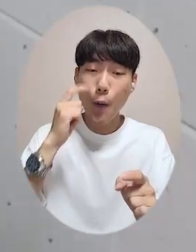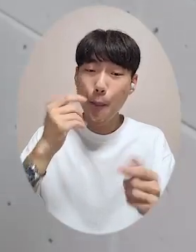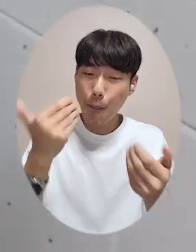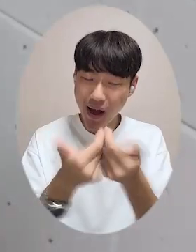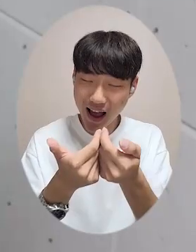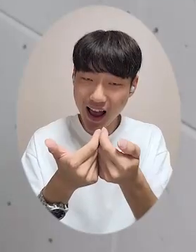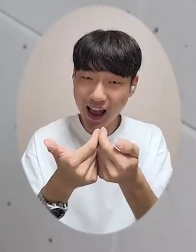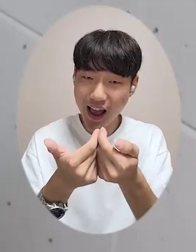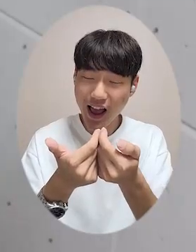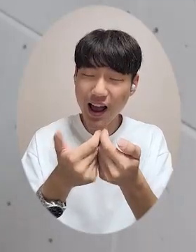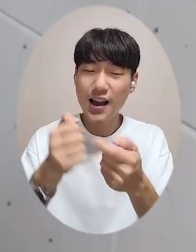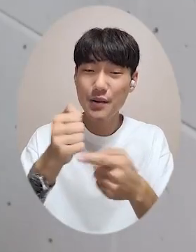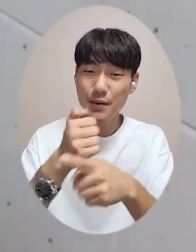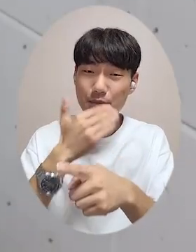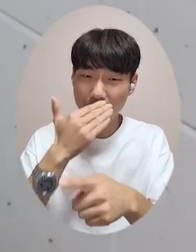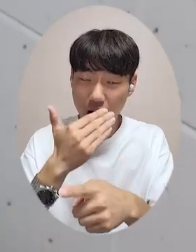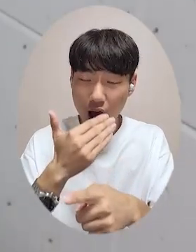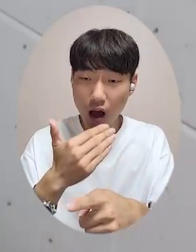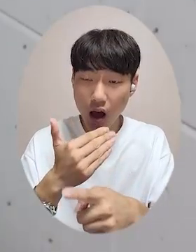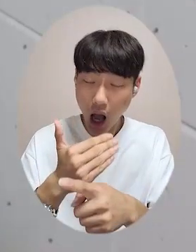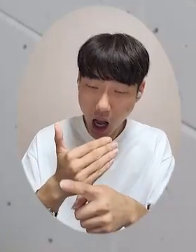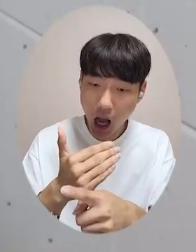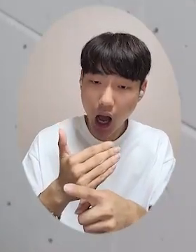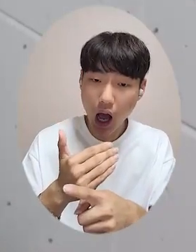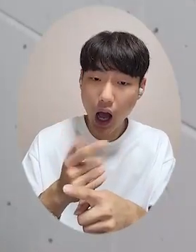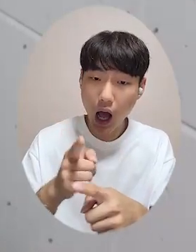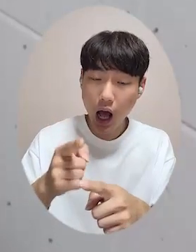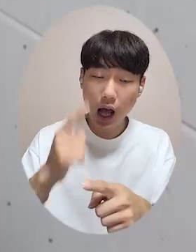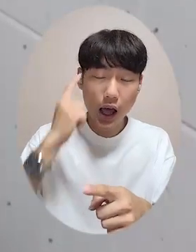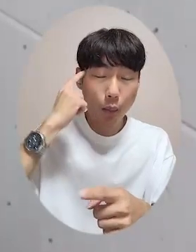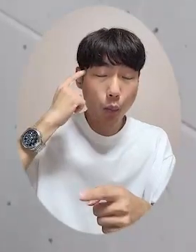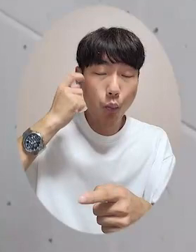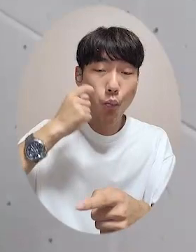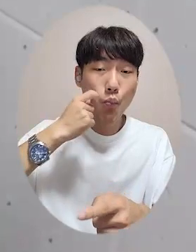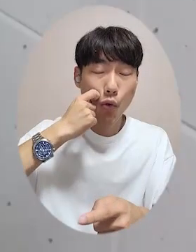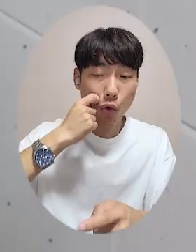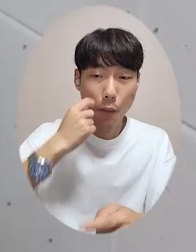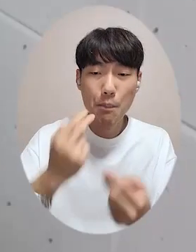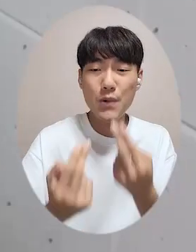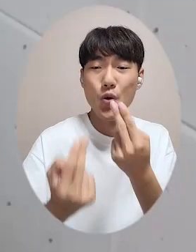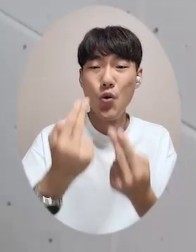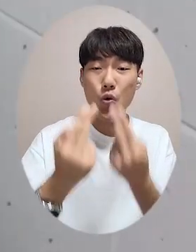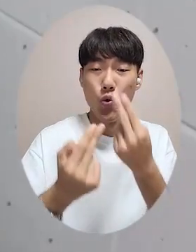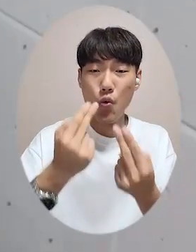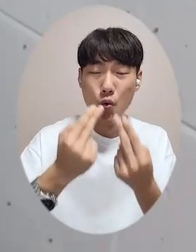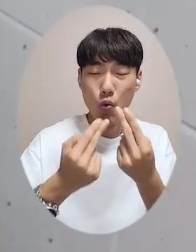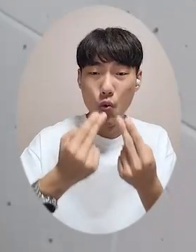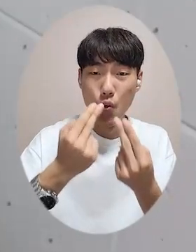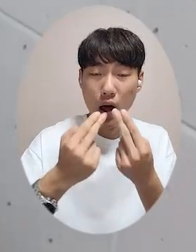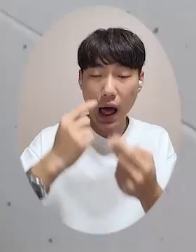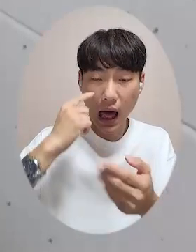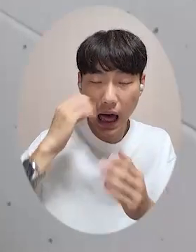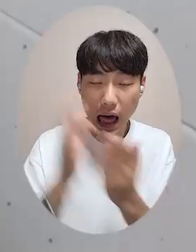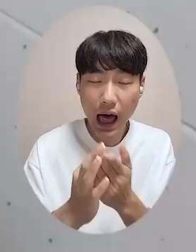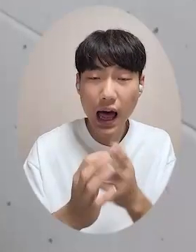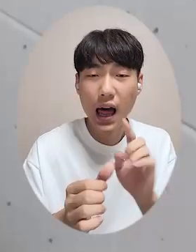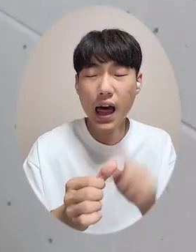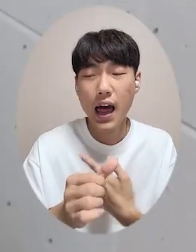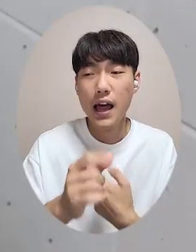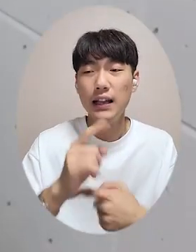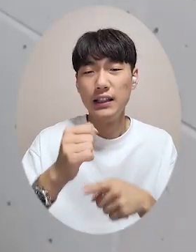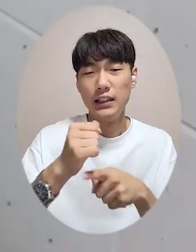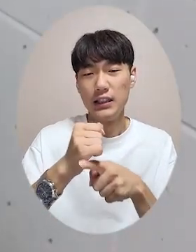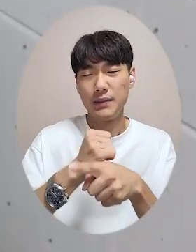뜻인데 아. 모르고 비교를 한다고 수어를 치면은 아. 이제 거기에 일단 좀